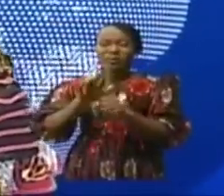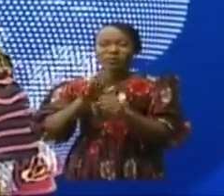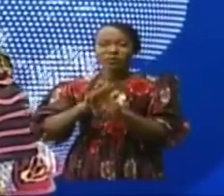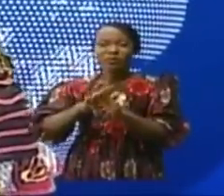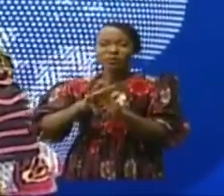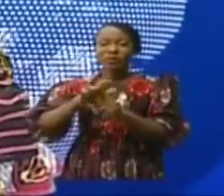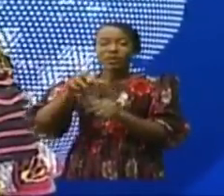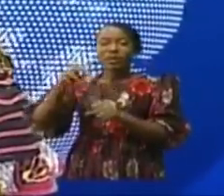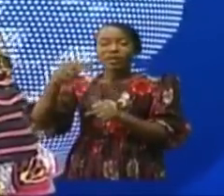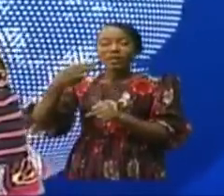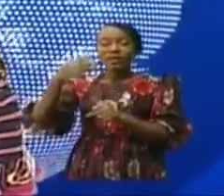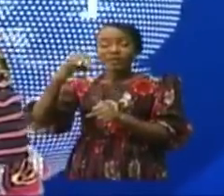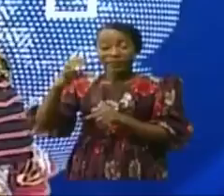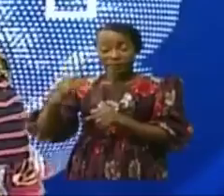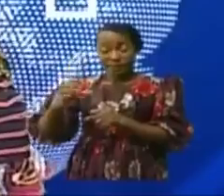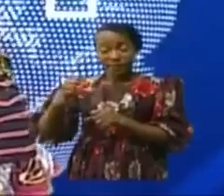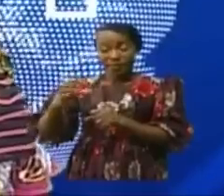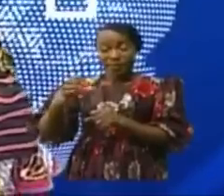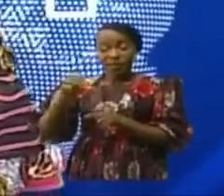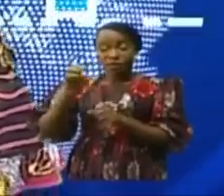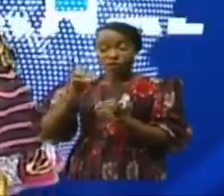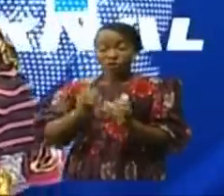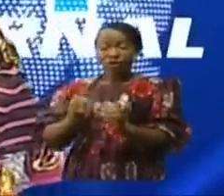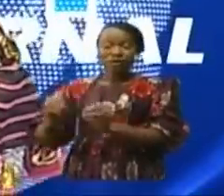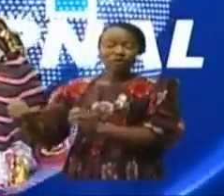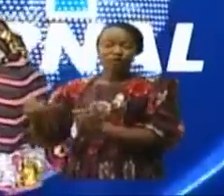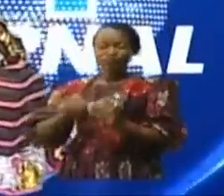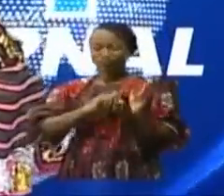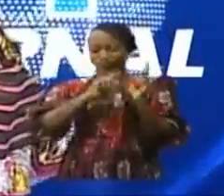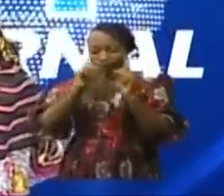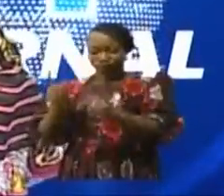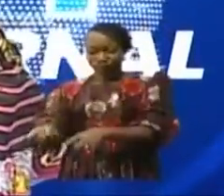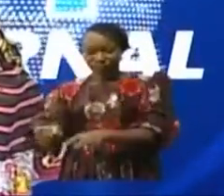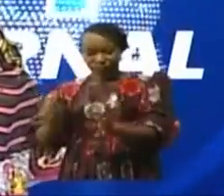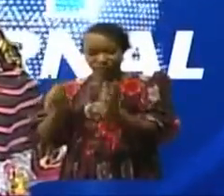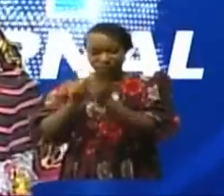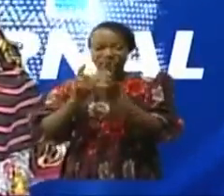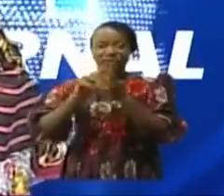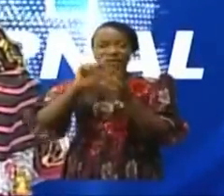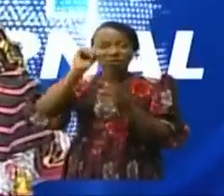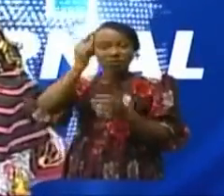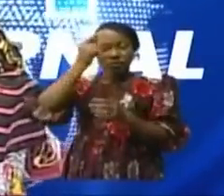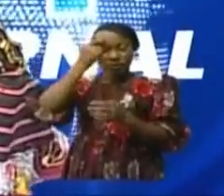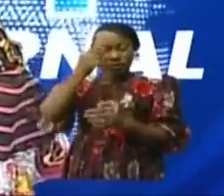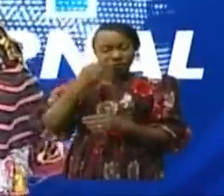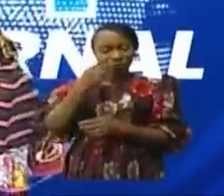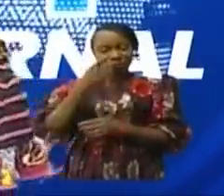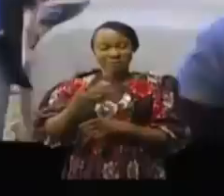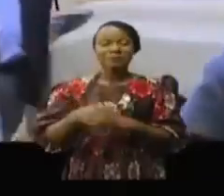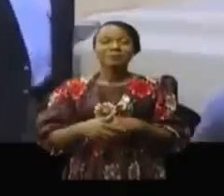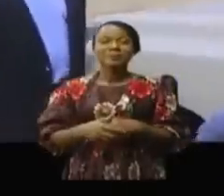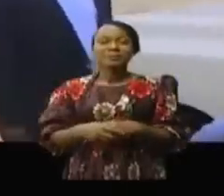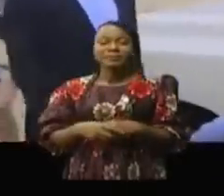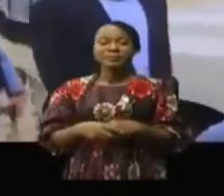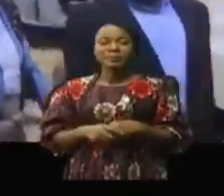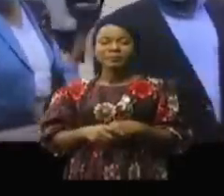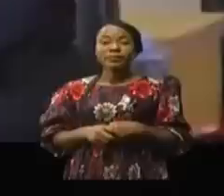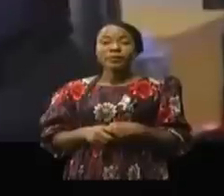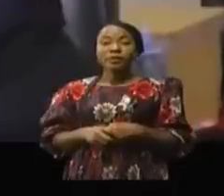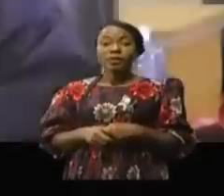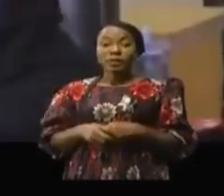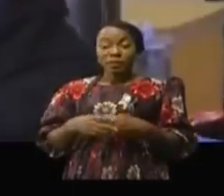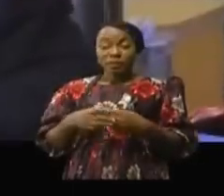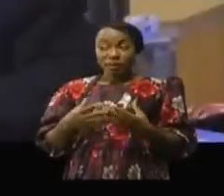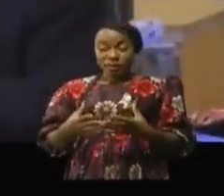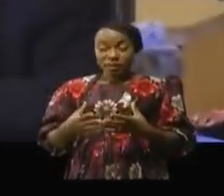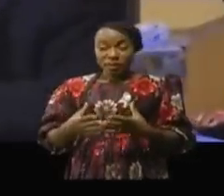rencontré dernièrement le gouverneur militaire, lieutenant général Luboya Nkashama Johnny Junior Selemani. Des Nations Unies pour le